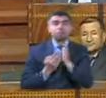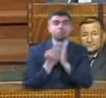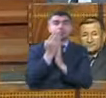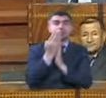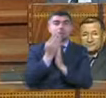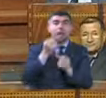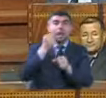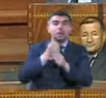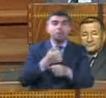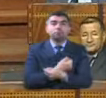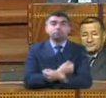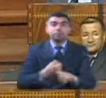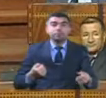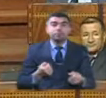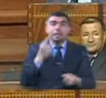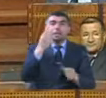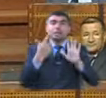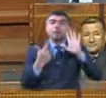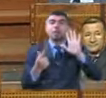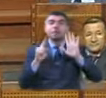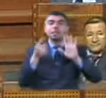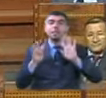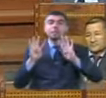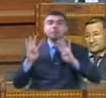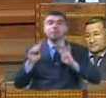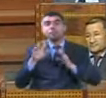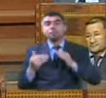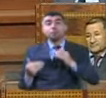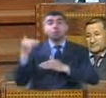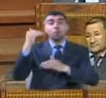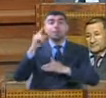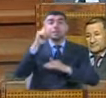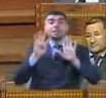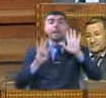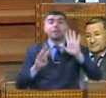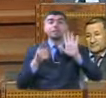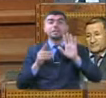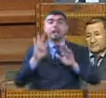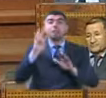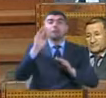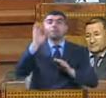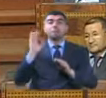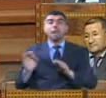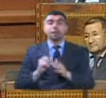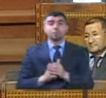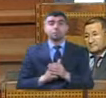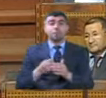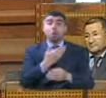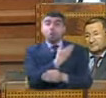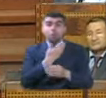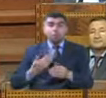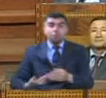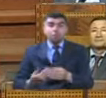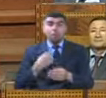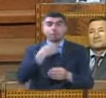أنها ارتفعت من 17.8 إلى 19.4%. الحكومة عجزت على أن